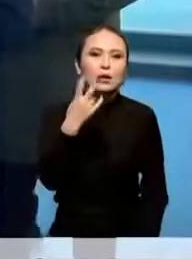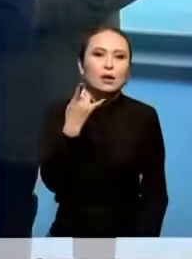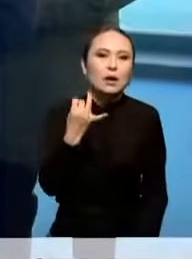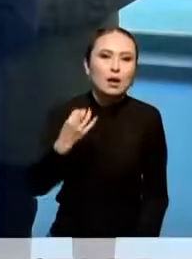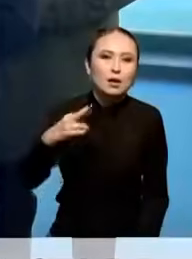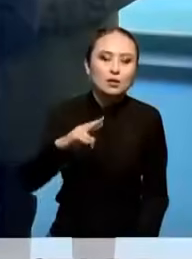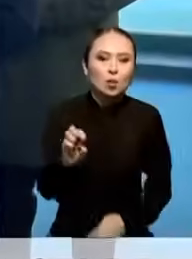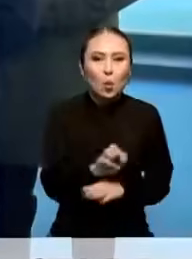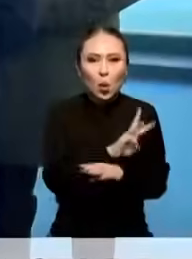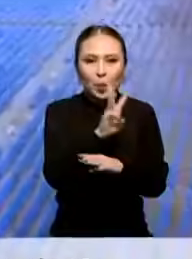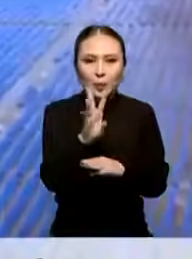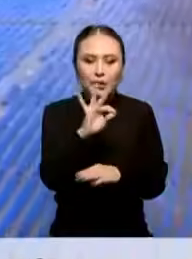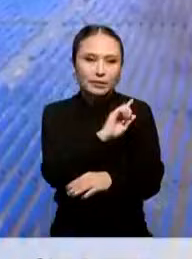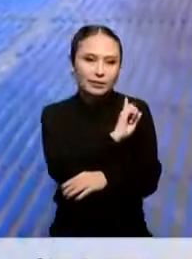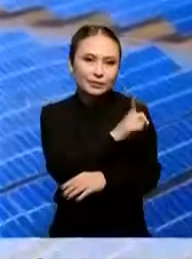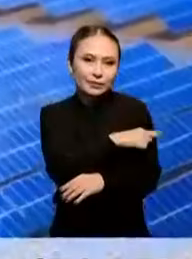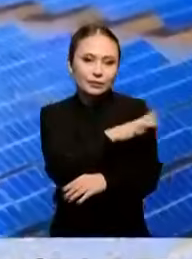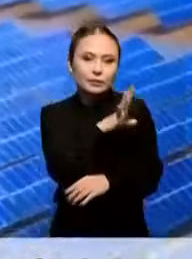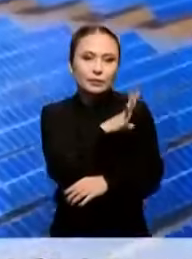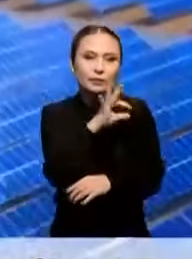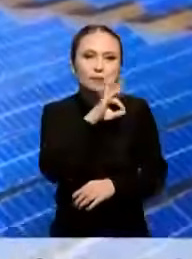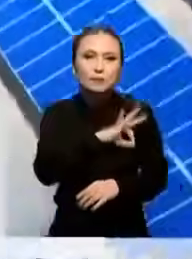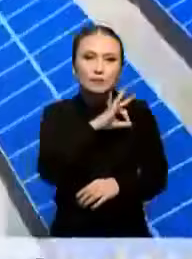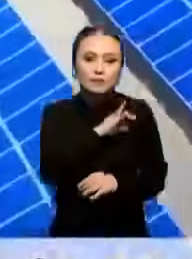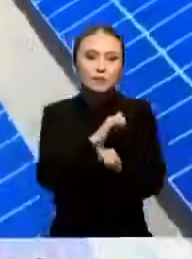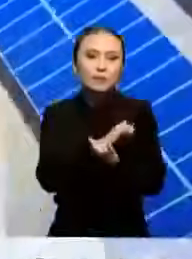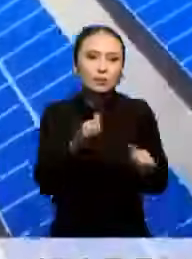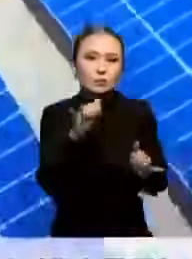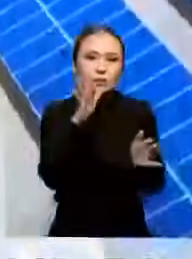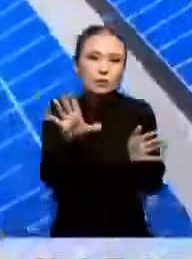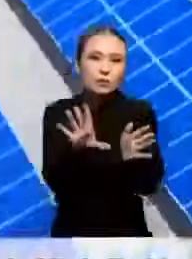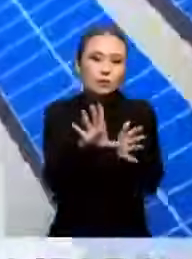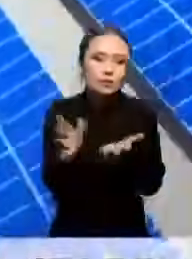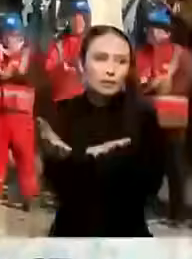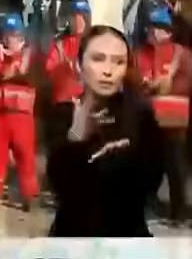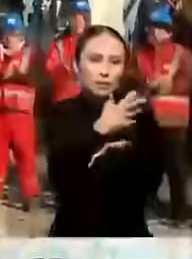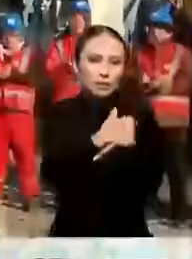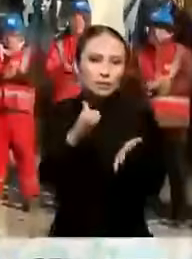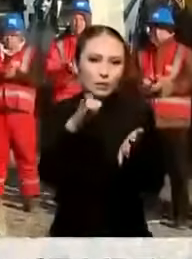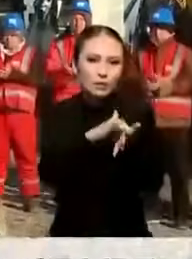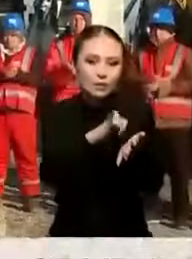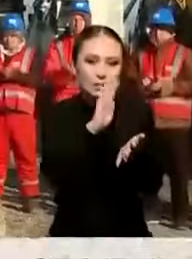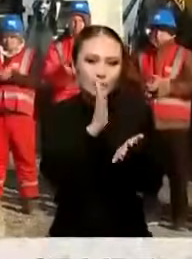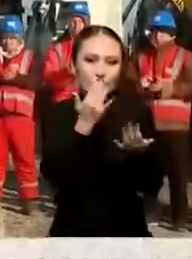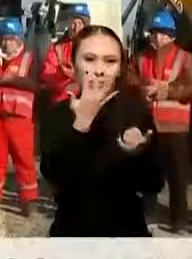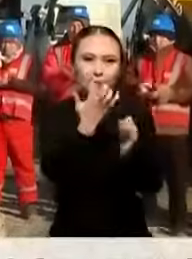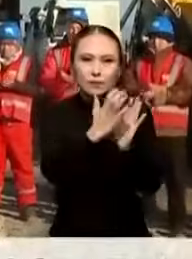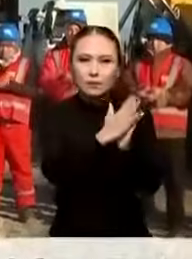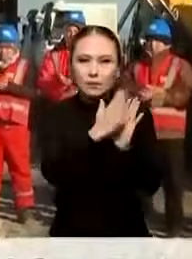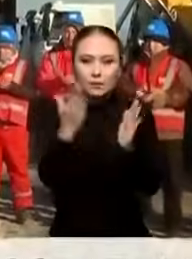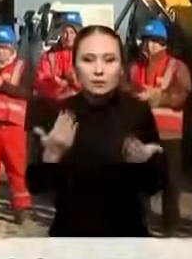тұрақтылығын қамтамасыз ететін және қуат көзін желіге беру тиімділігін арттыратын энергия жинақтау жүйелері орнатылады. Бұдан бөлек 500-ге жуық